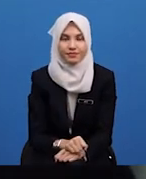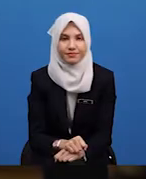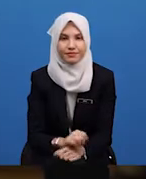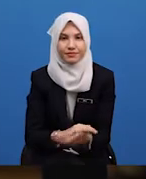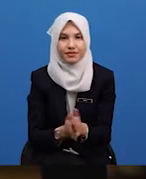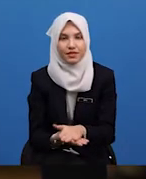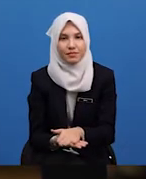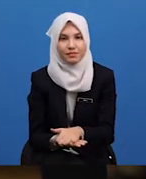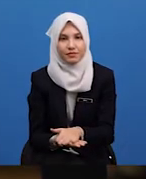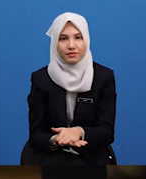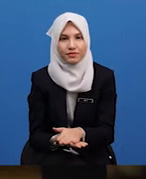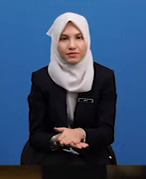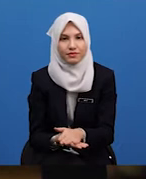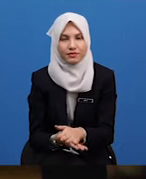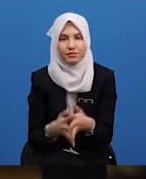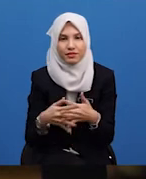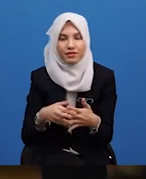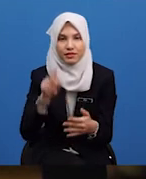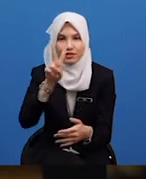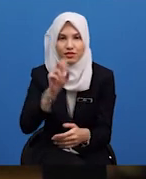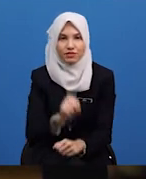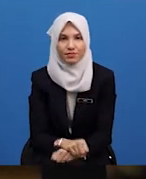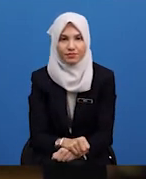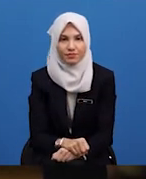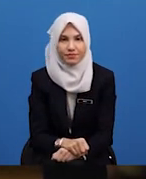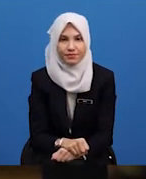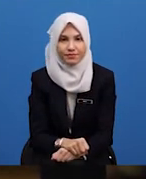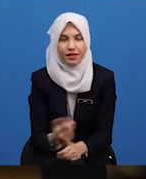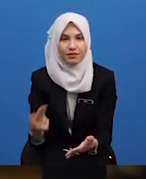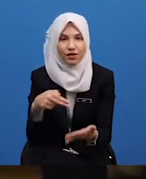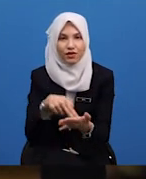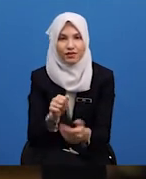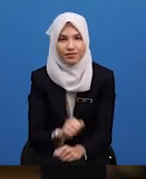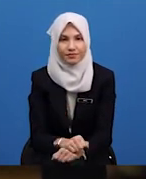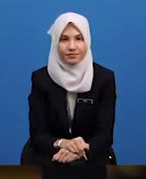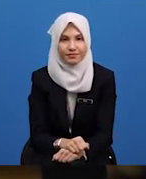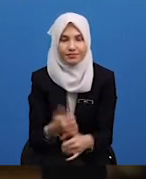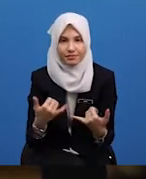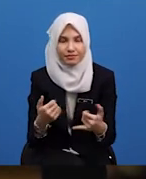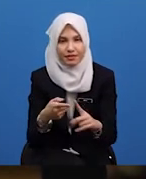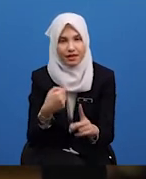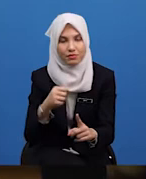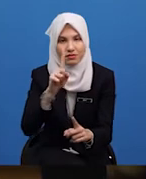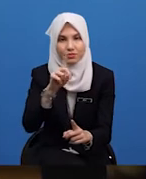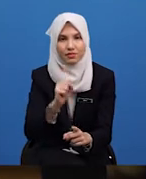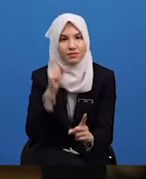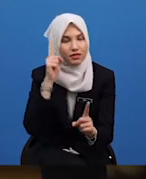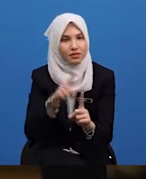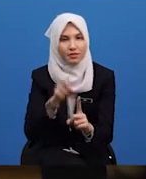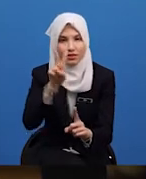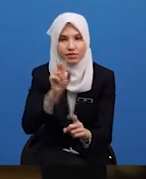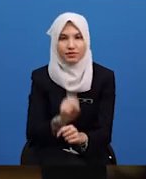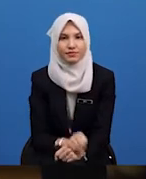Jadi posisi ini adalah posisi penjarian kedua. Jadi saya akan ulang main daripada posisi pertama kepada posisi